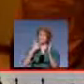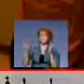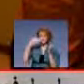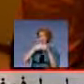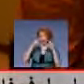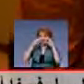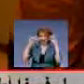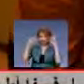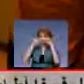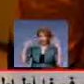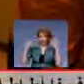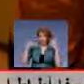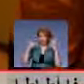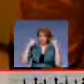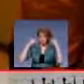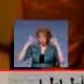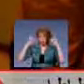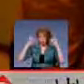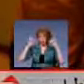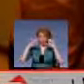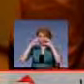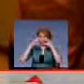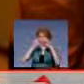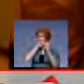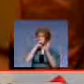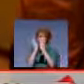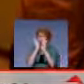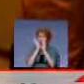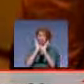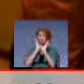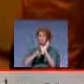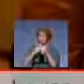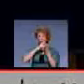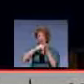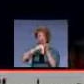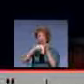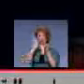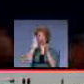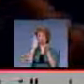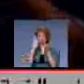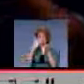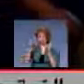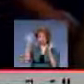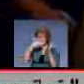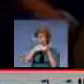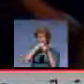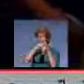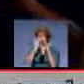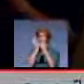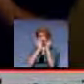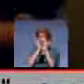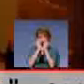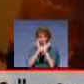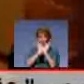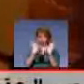مشايخ. وبعدين احنا اهل البيت وكمان الخوف يا مولانا كمان ما نسيبش البيت. مش حاسس نسيب البيت عشان بيولع وعشان لا انا ما نسيبش البيت